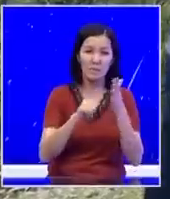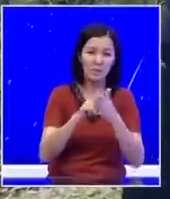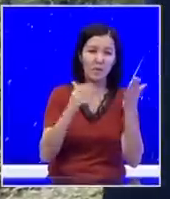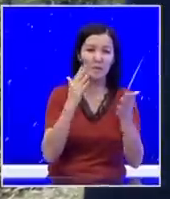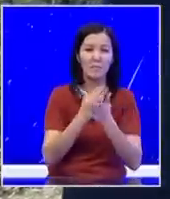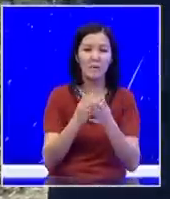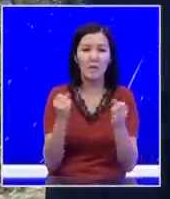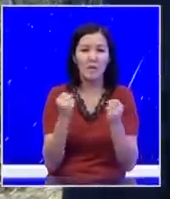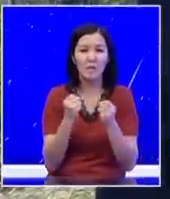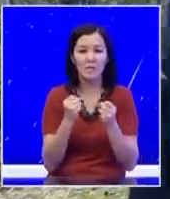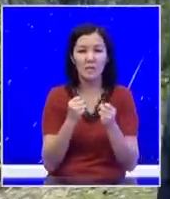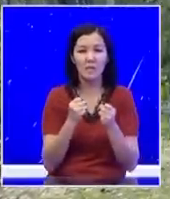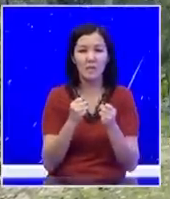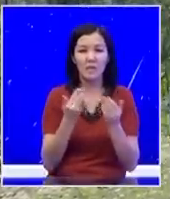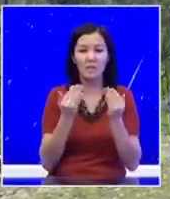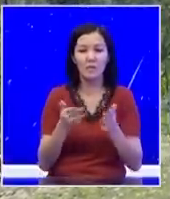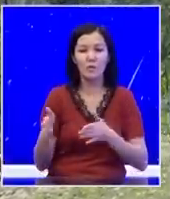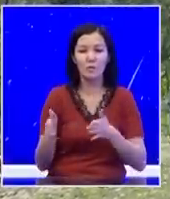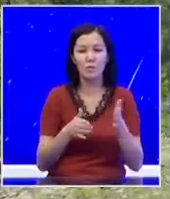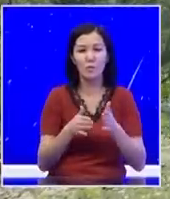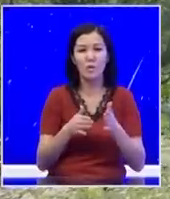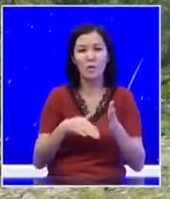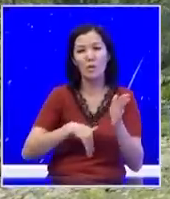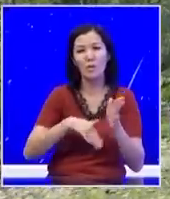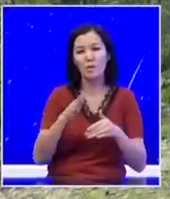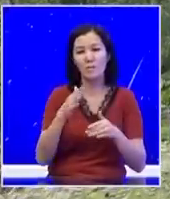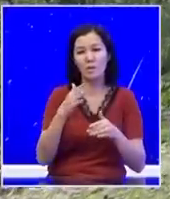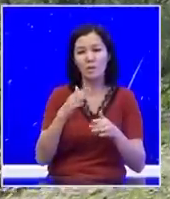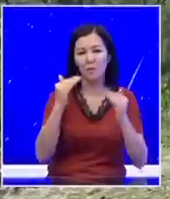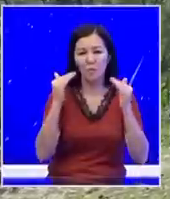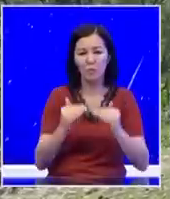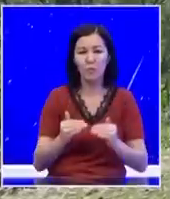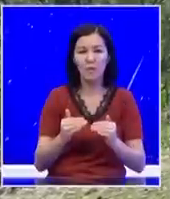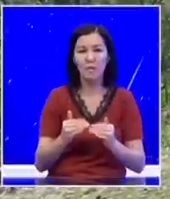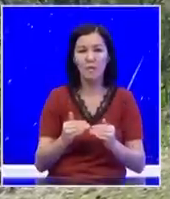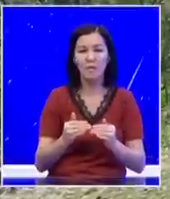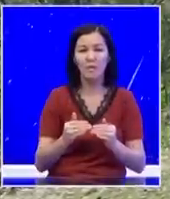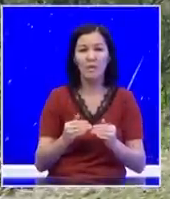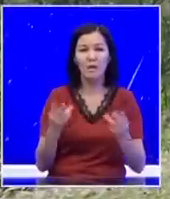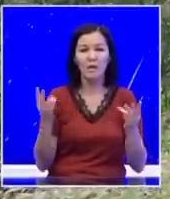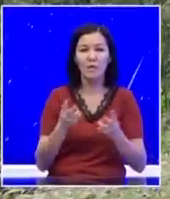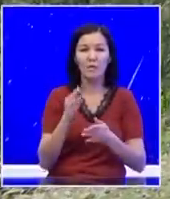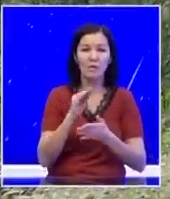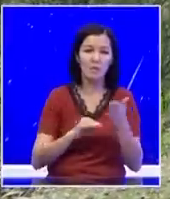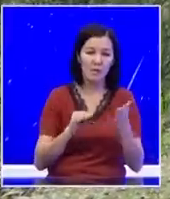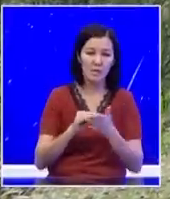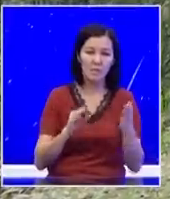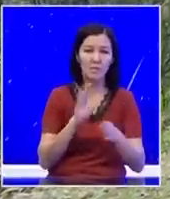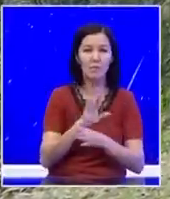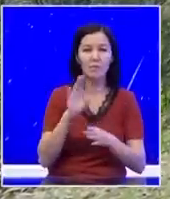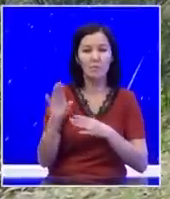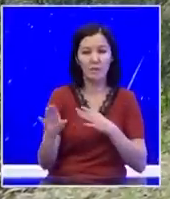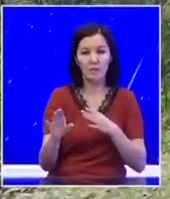қыстан өтіп шыққан жолдардың сапасы төмендеу деп айтуға болады. Бұл бойынша біз жаңағы енді полиция қызметкерлерімен